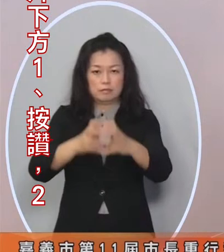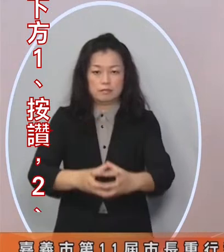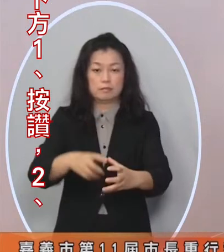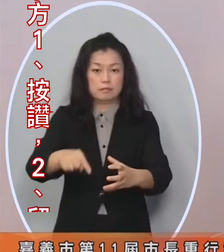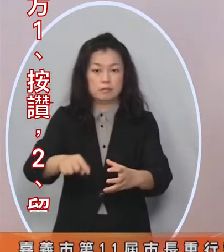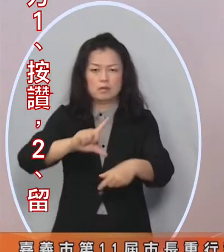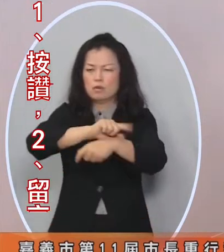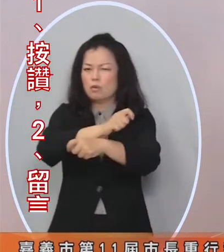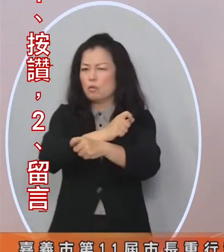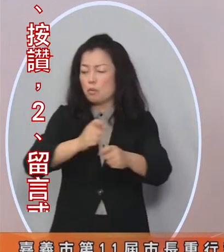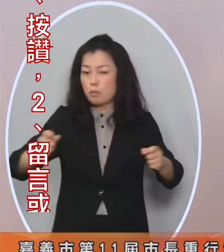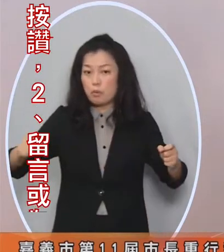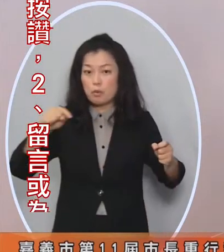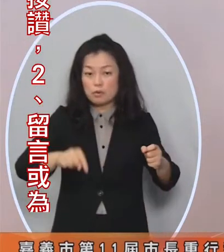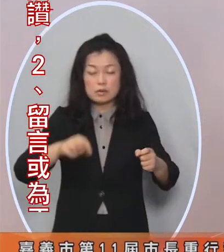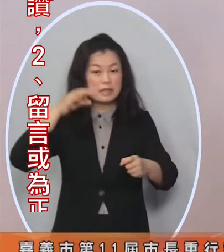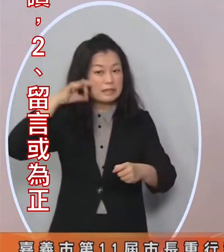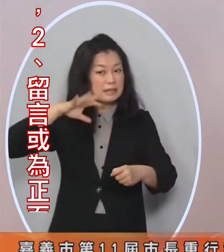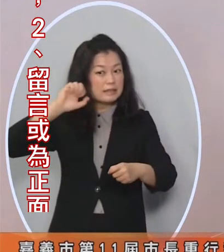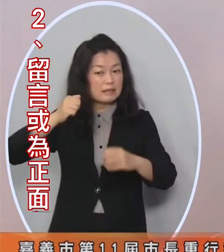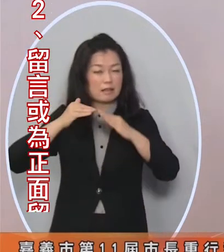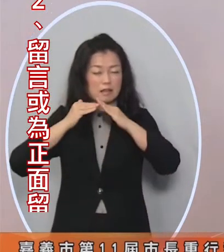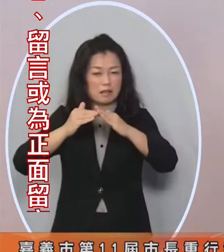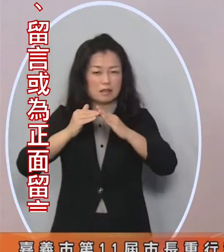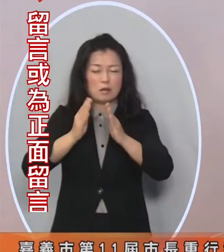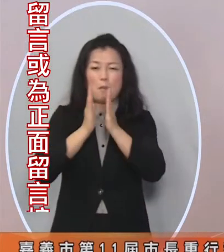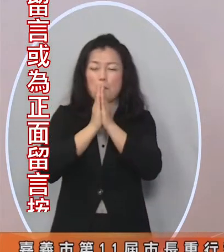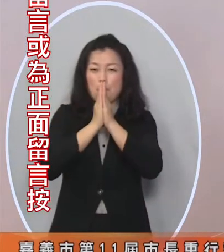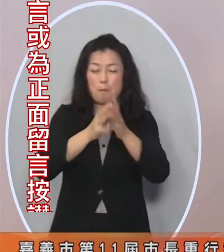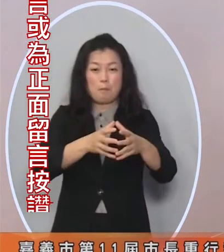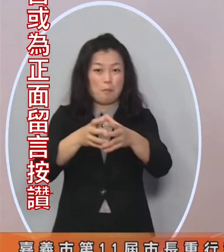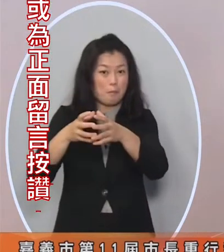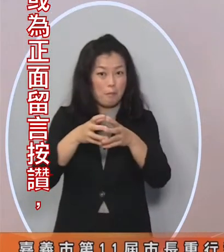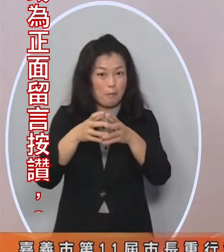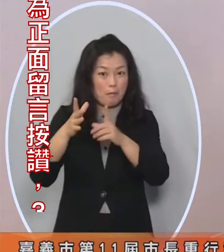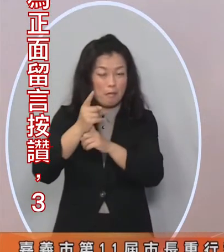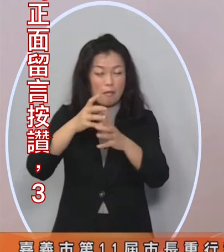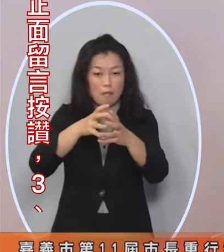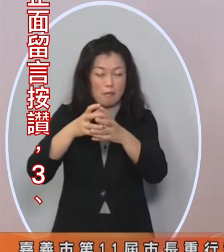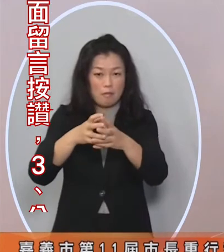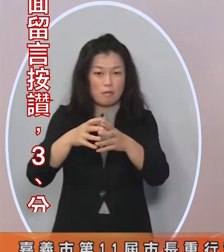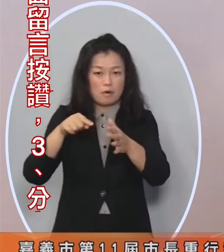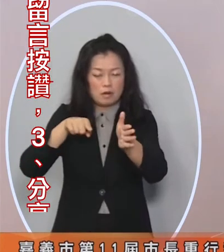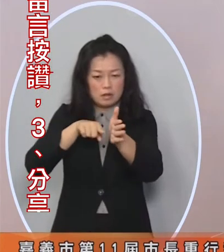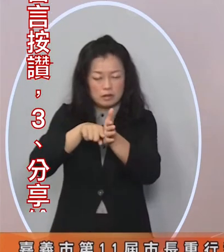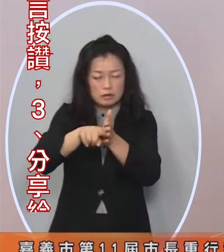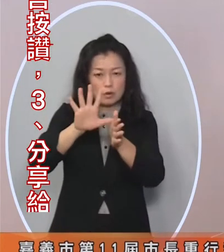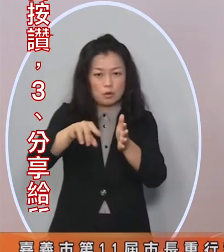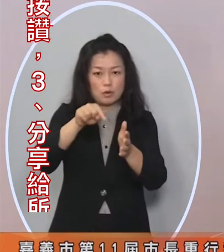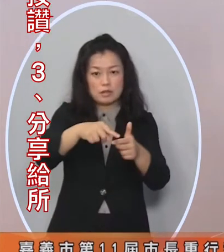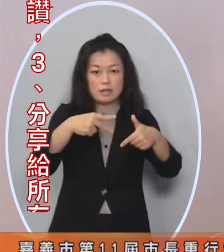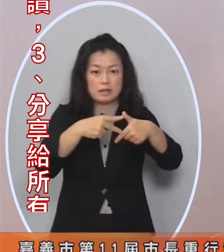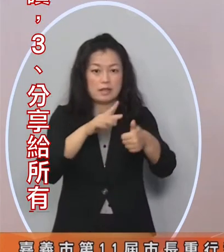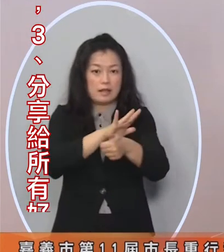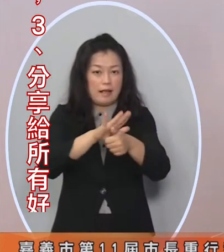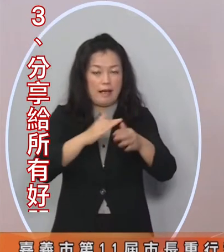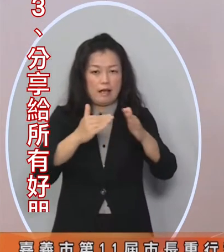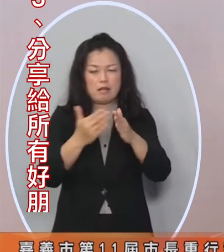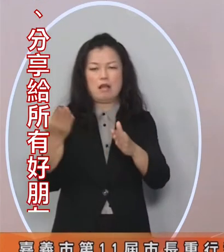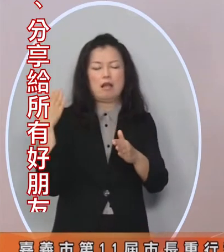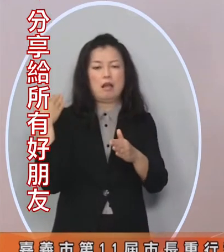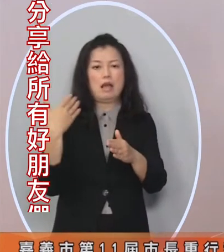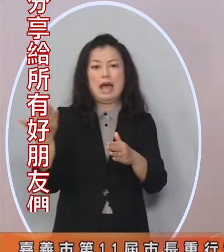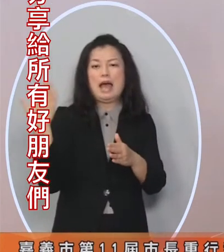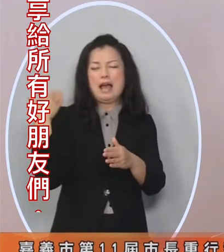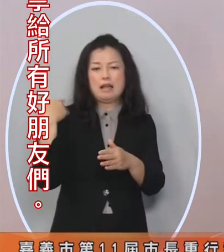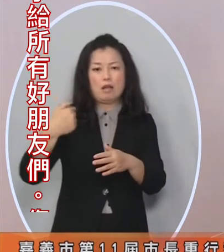长期以来，嘉义市的各宗教寺庙团体一直有在向暨美仁爱之家索讨过去寄